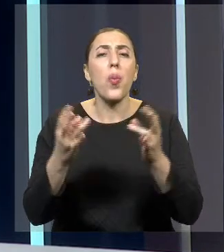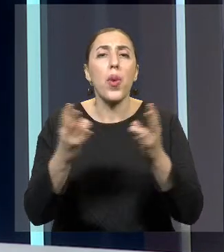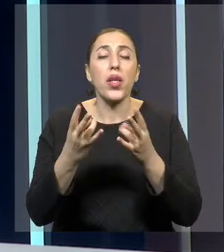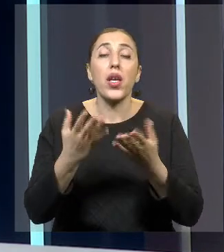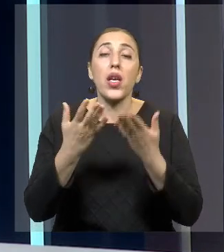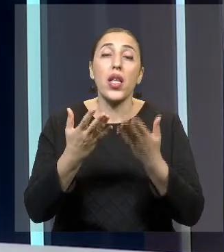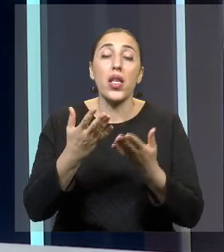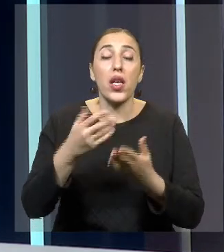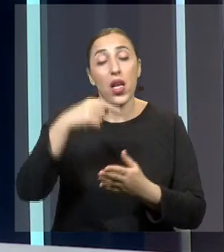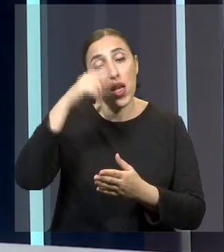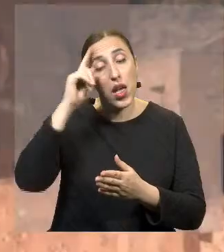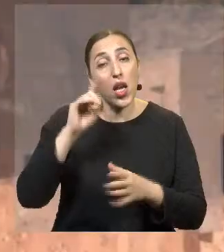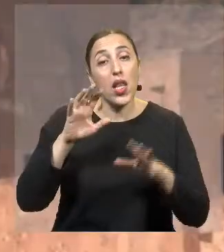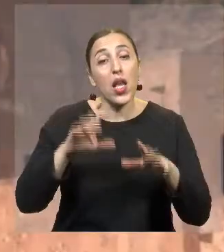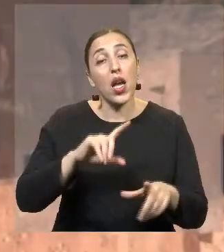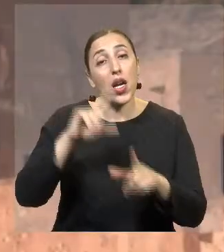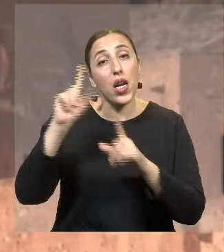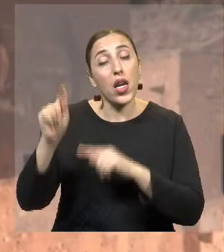մեկներ գրանադա։